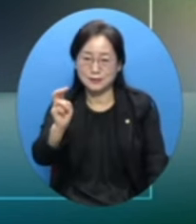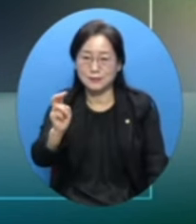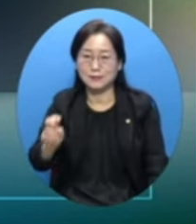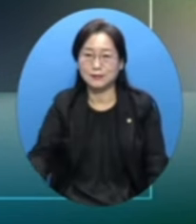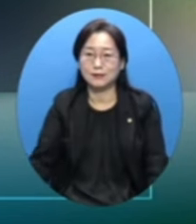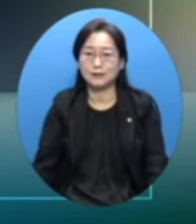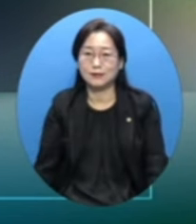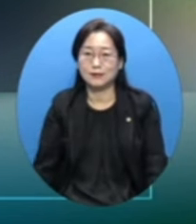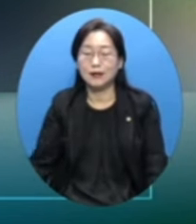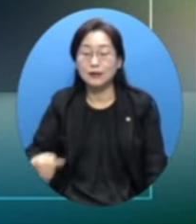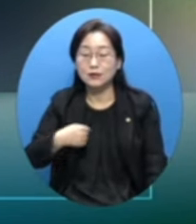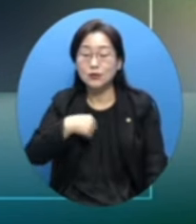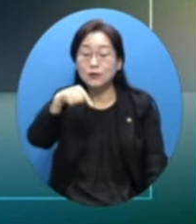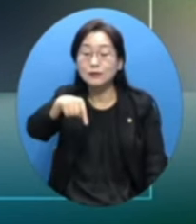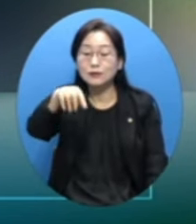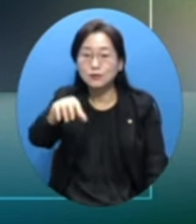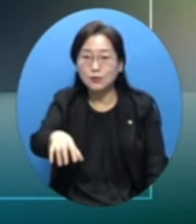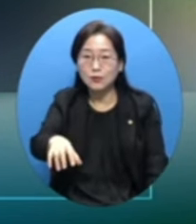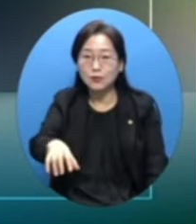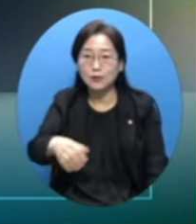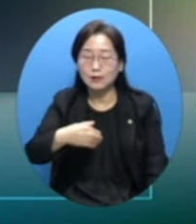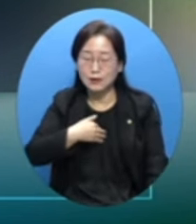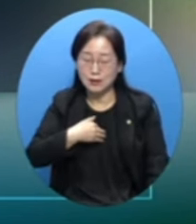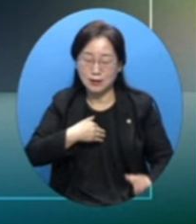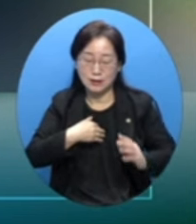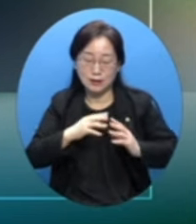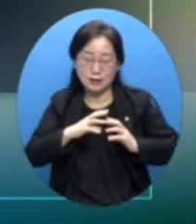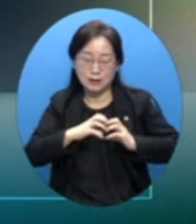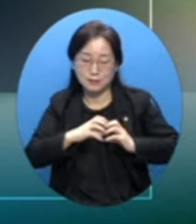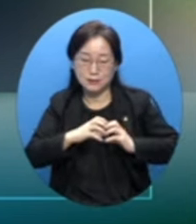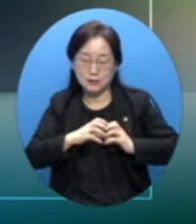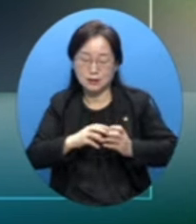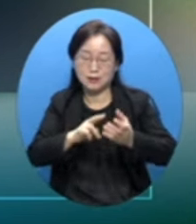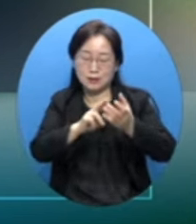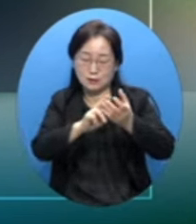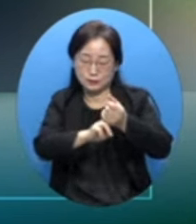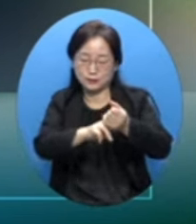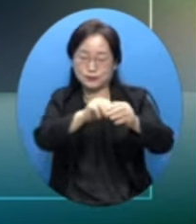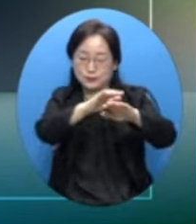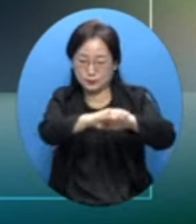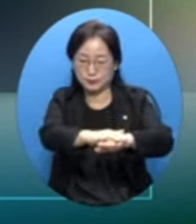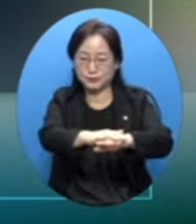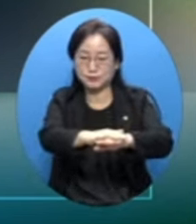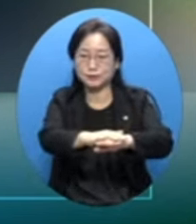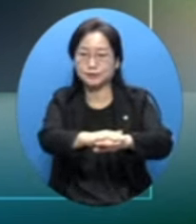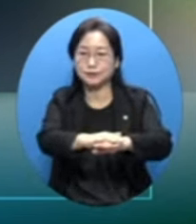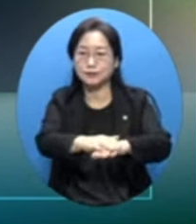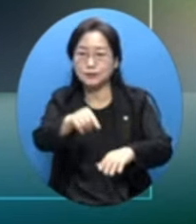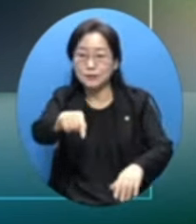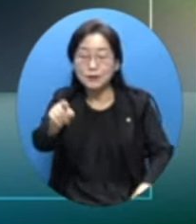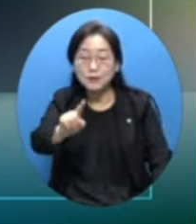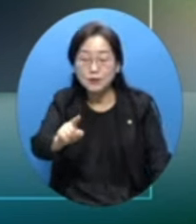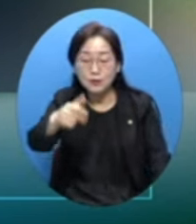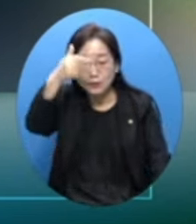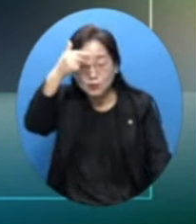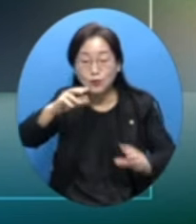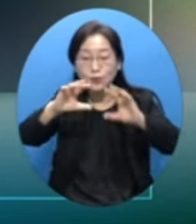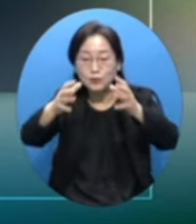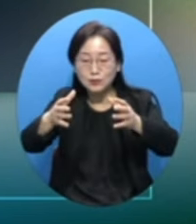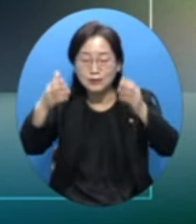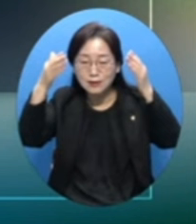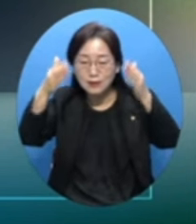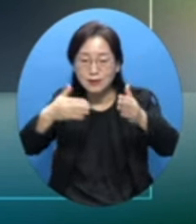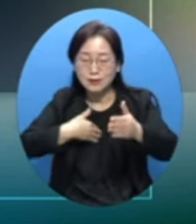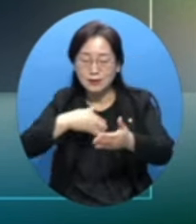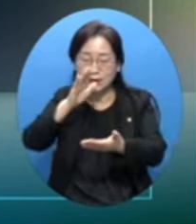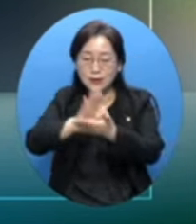것입니다 저는이 땅에 저의 심장을 묻겠습니다 바로 이것은 조선을 향한 저의